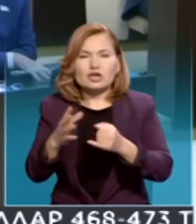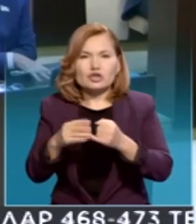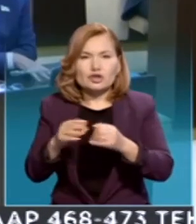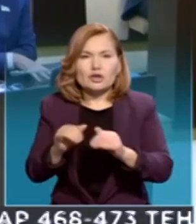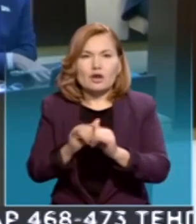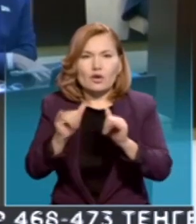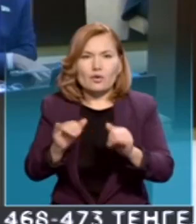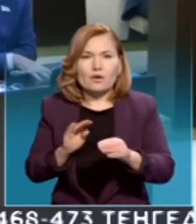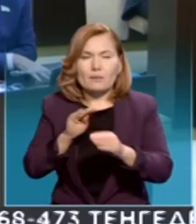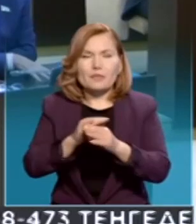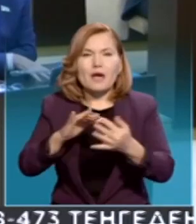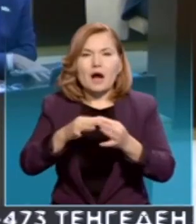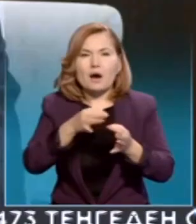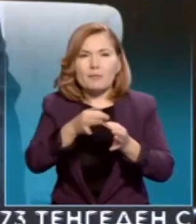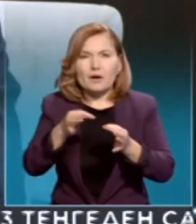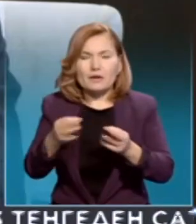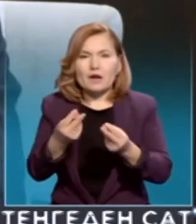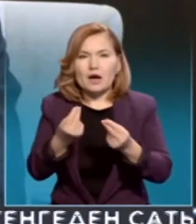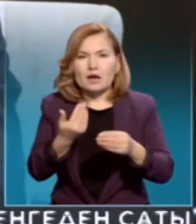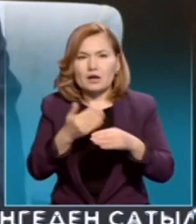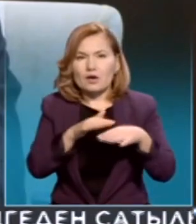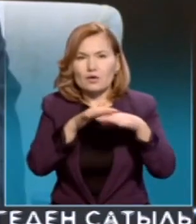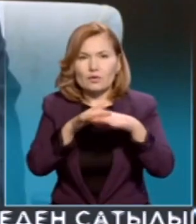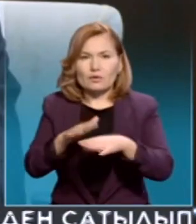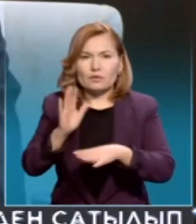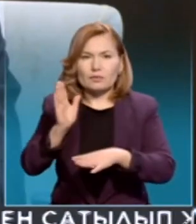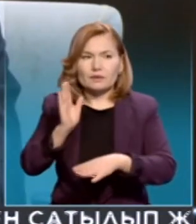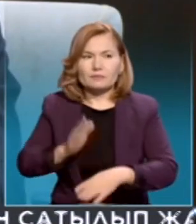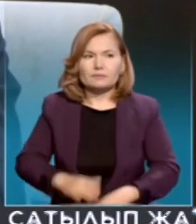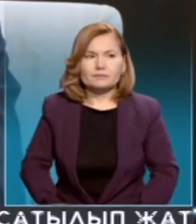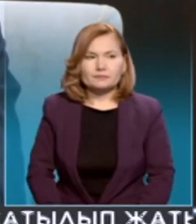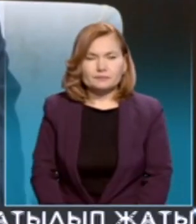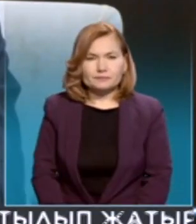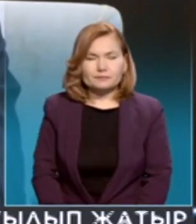қарасты ауылдарды көркейту үшін қаржы бөліну мүмкін.